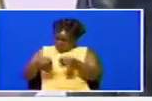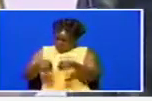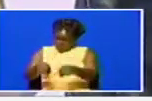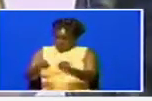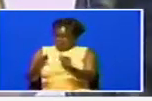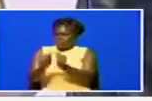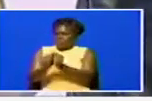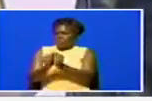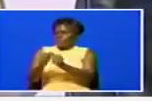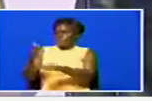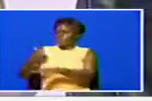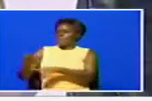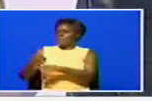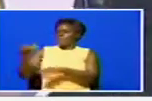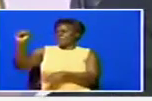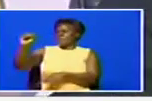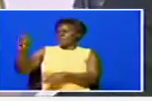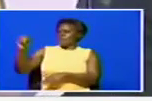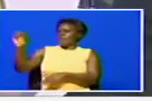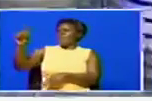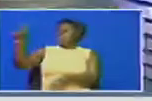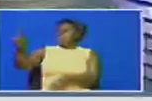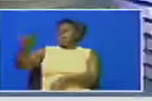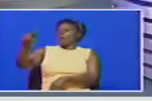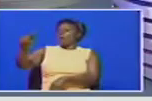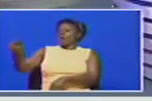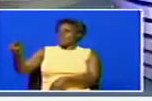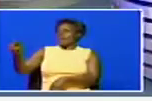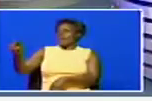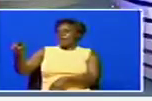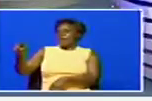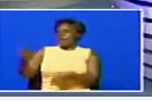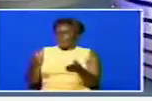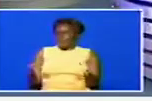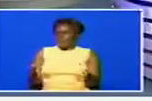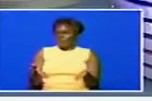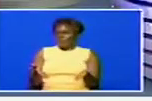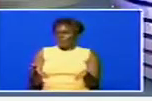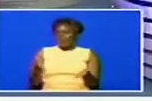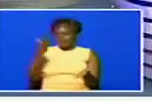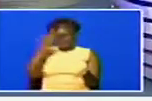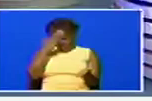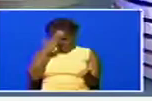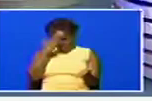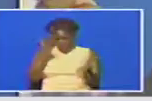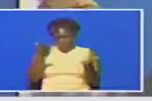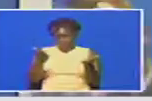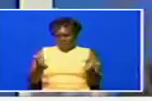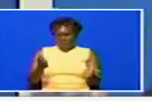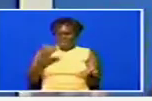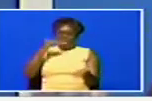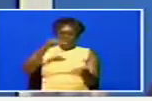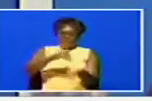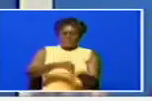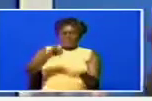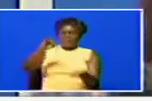na yale ambayo yametumwa kwa SMS. Makosa yanayotolewa hapa, ndio tunafahamu kwamba tayari wameshaandikia